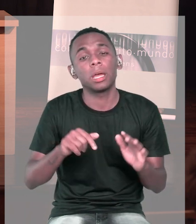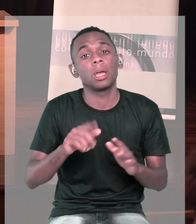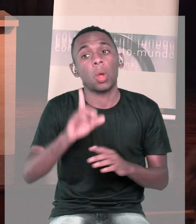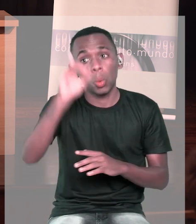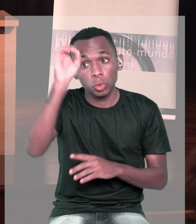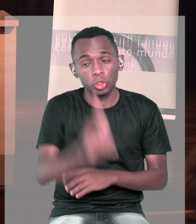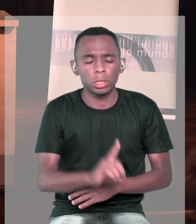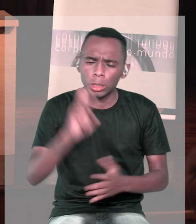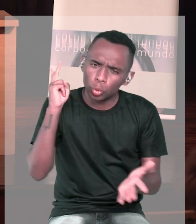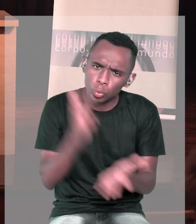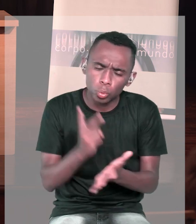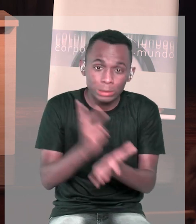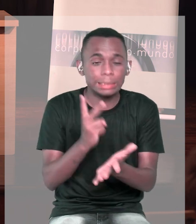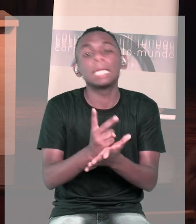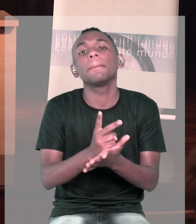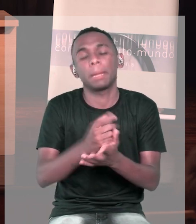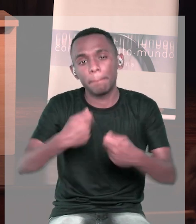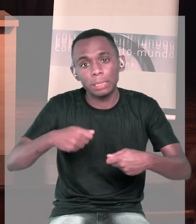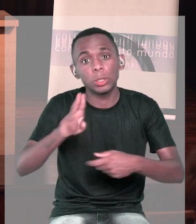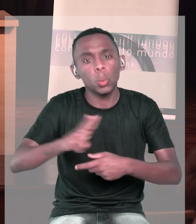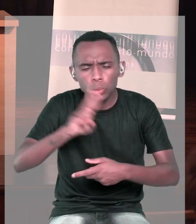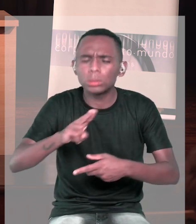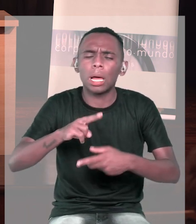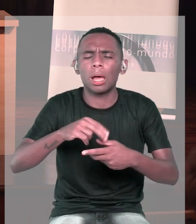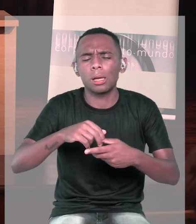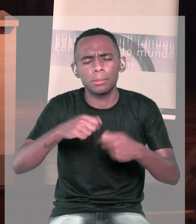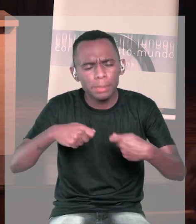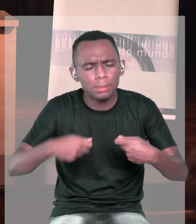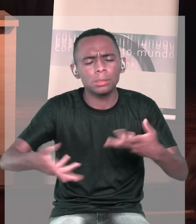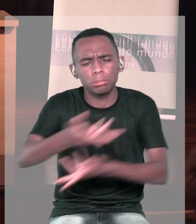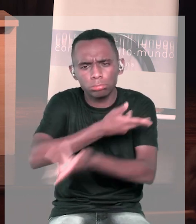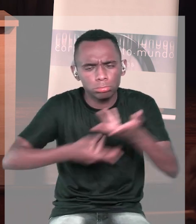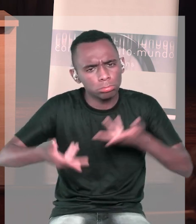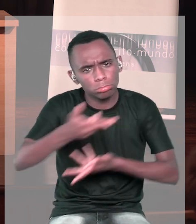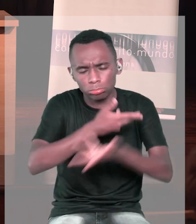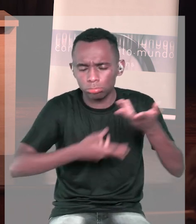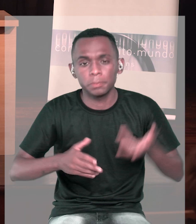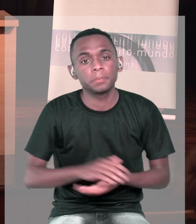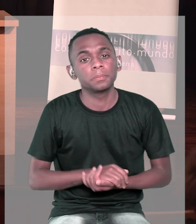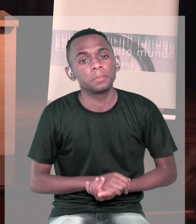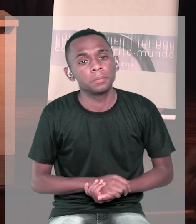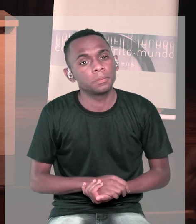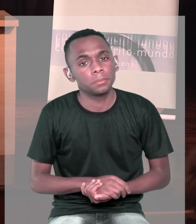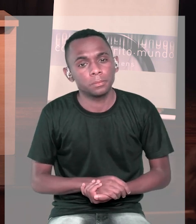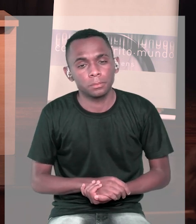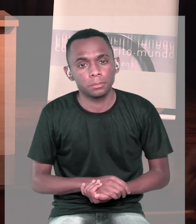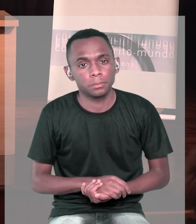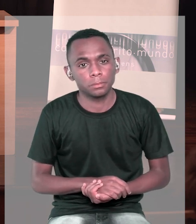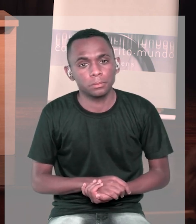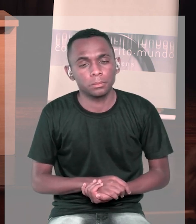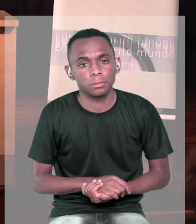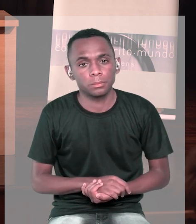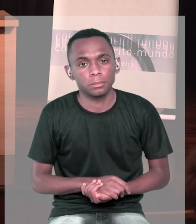direito é sempre um direito de se usar e de se abusar. Abuser, évidemment. C'est-à-dire, ce qui est à moi,